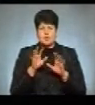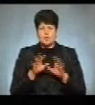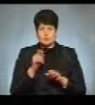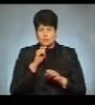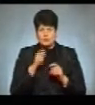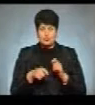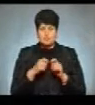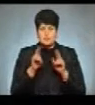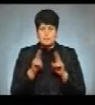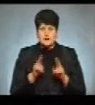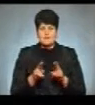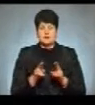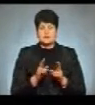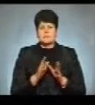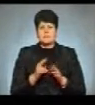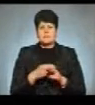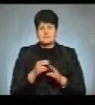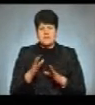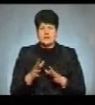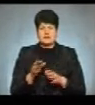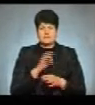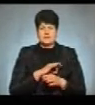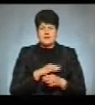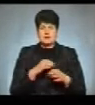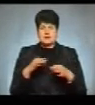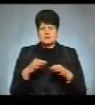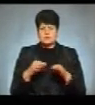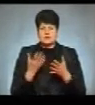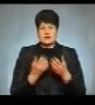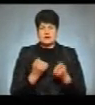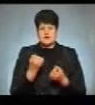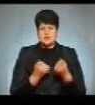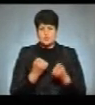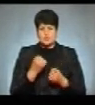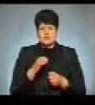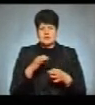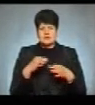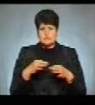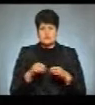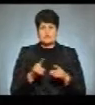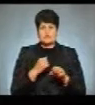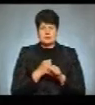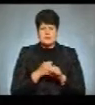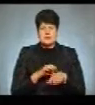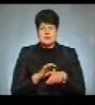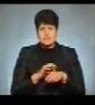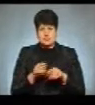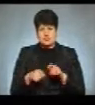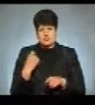правил безпеки дорожнього руху» або експлуатації транспорту особою, яка керує транспортним засобом, що спричинило тілесне